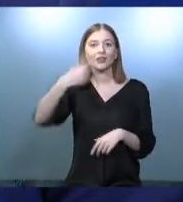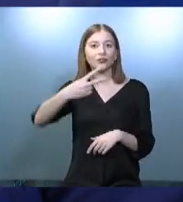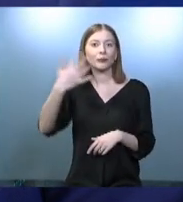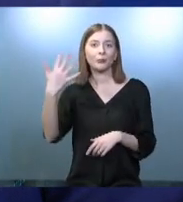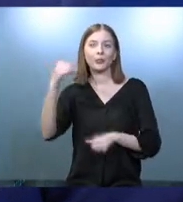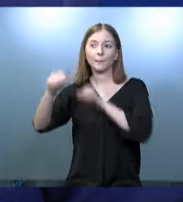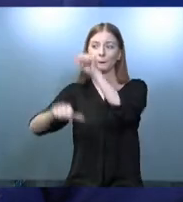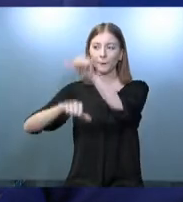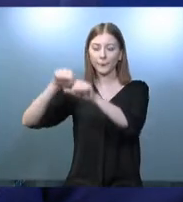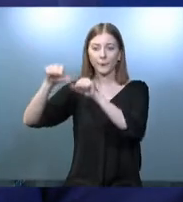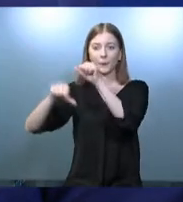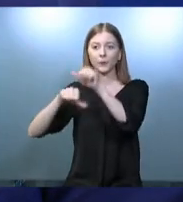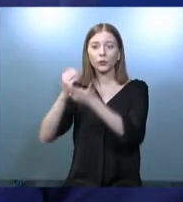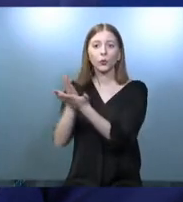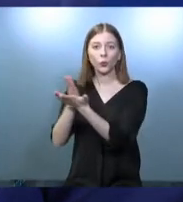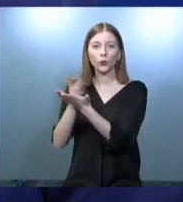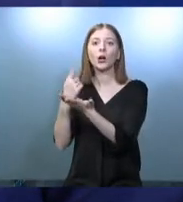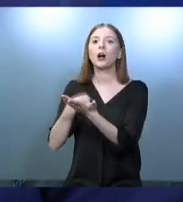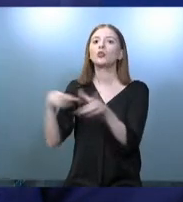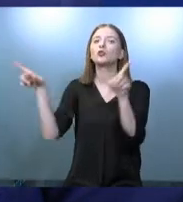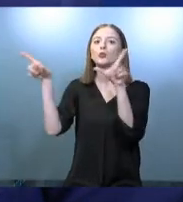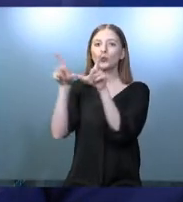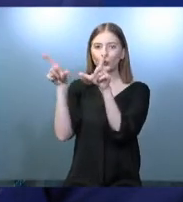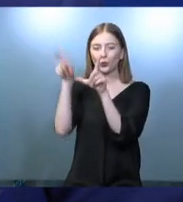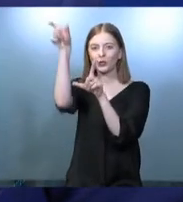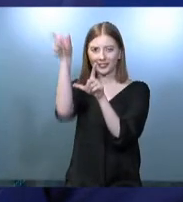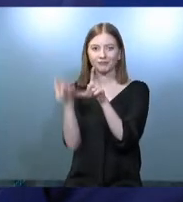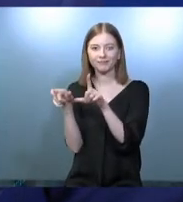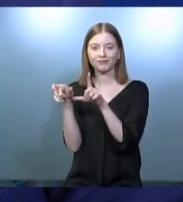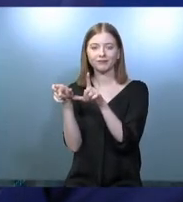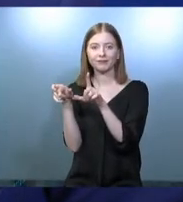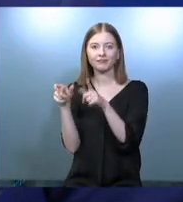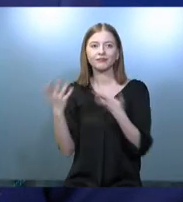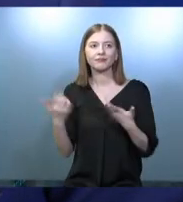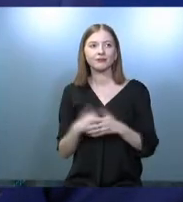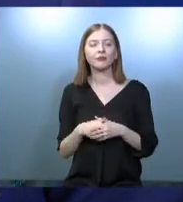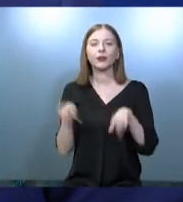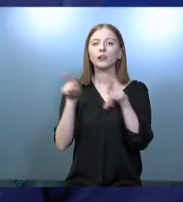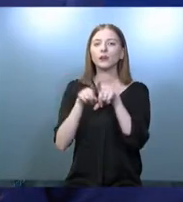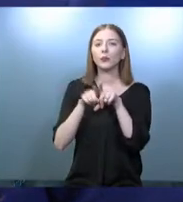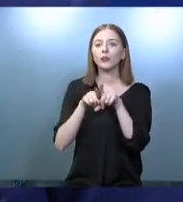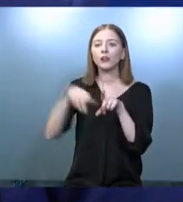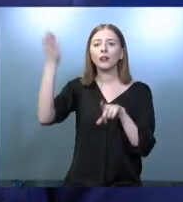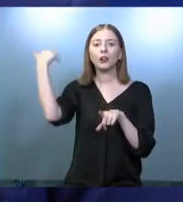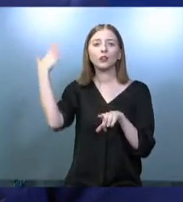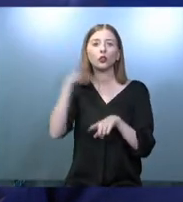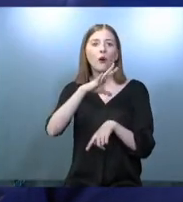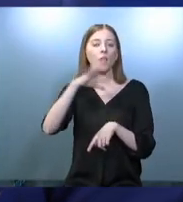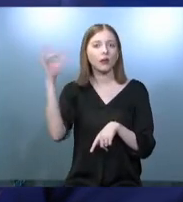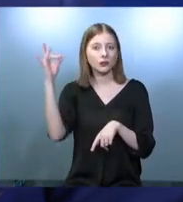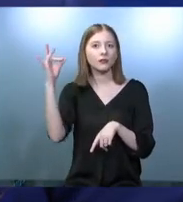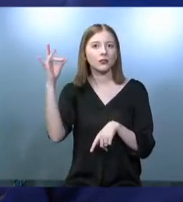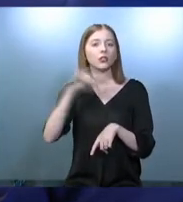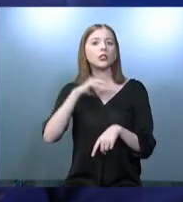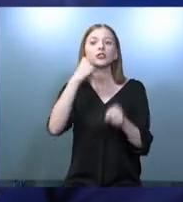25 metus ūkininkauju, esu ūkininkas. Taip pat tarybiniais laikais dar teko